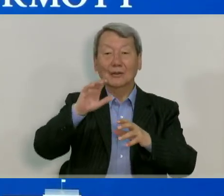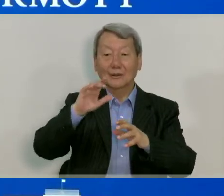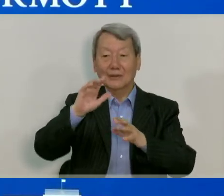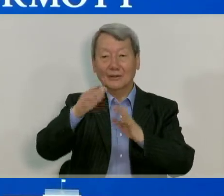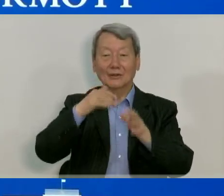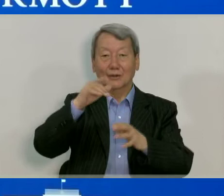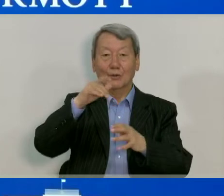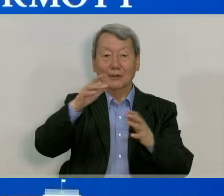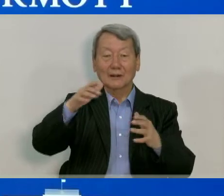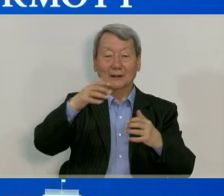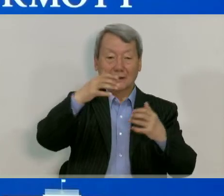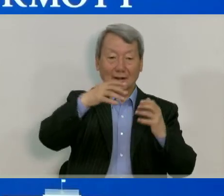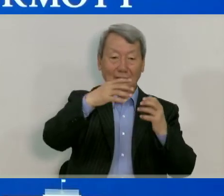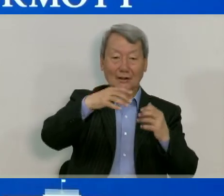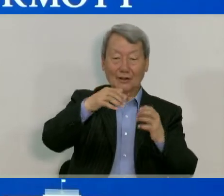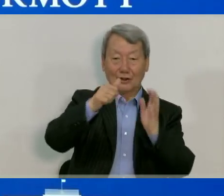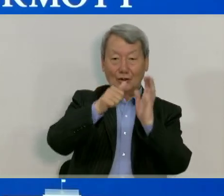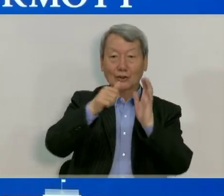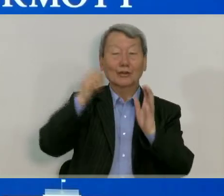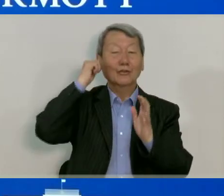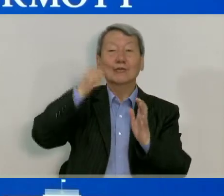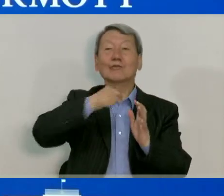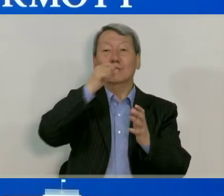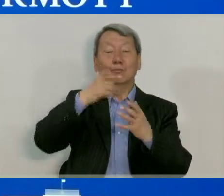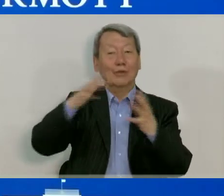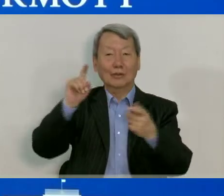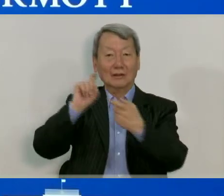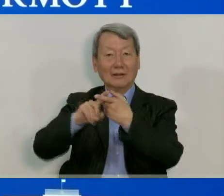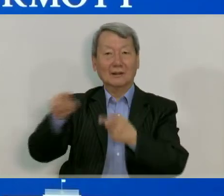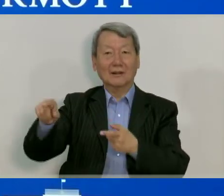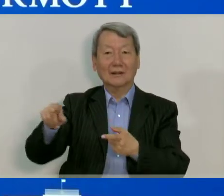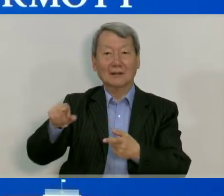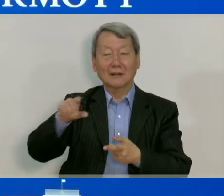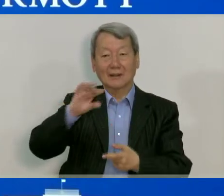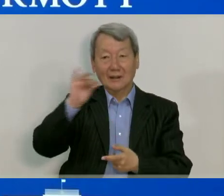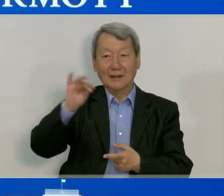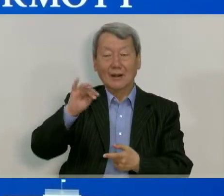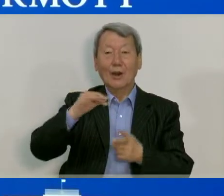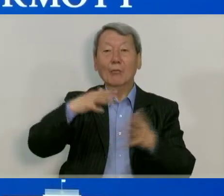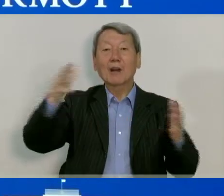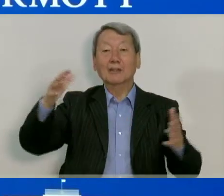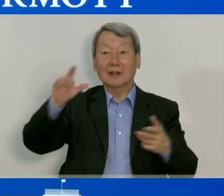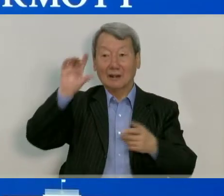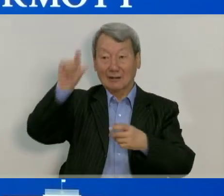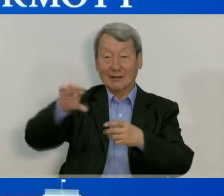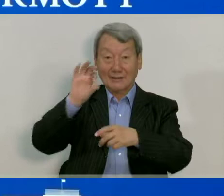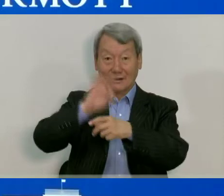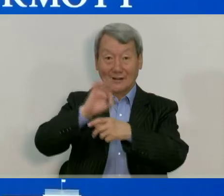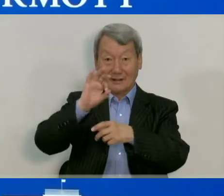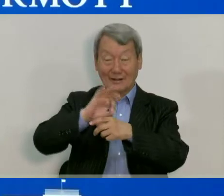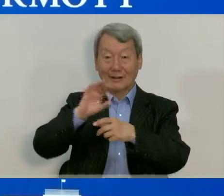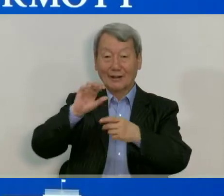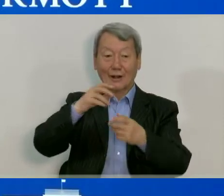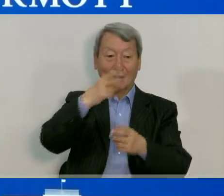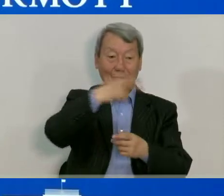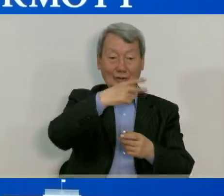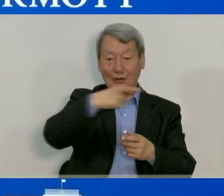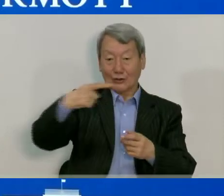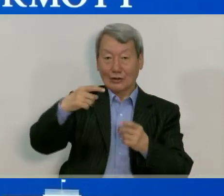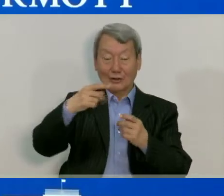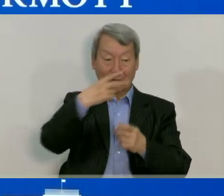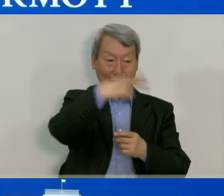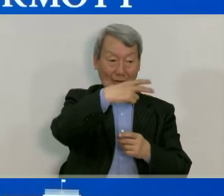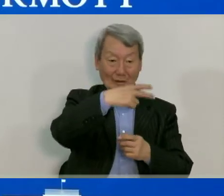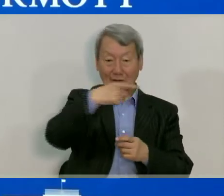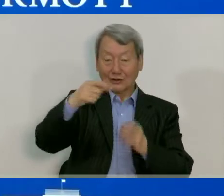вызвать заболевания лиц старшего возраста. И тем более большая доля заболевших в возрасте от 20 до